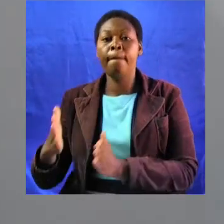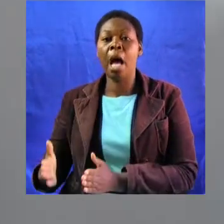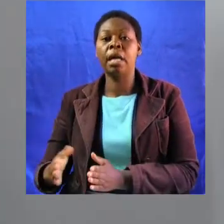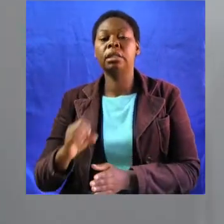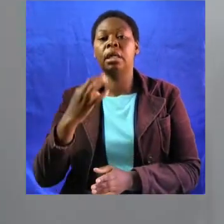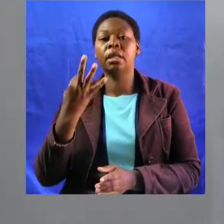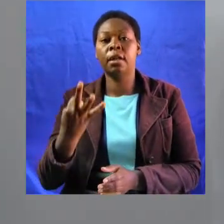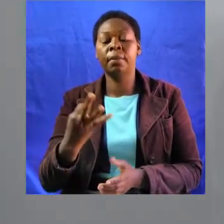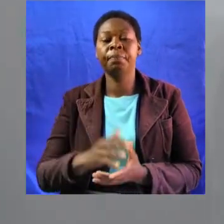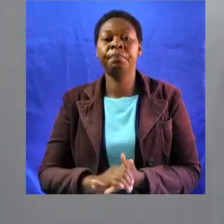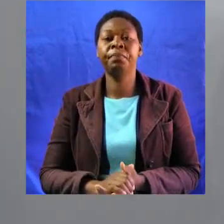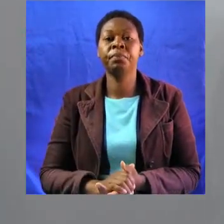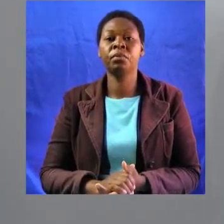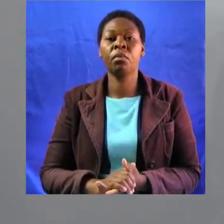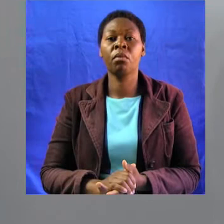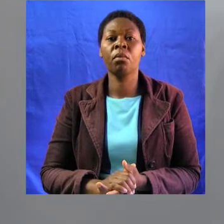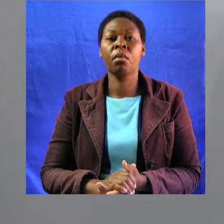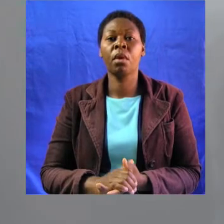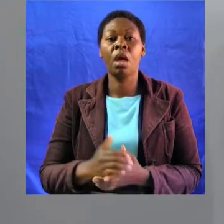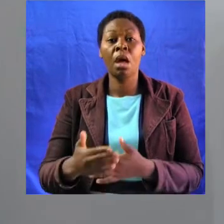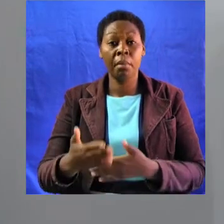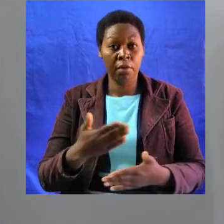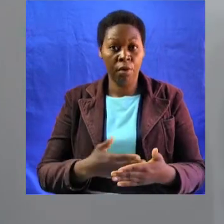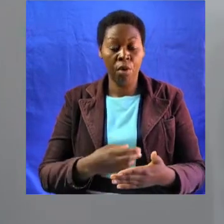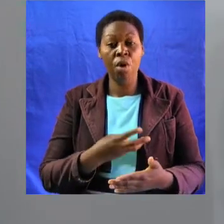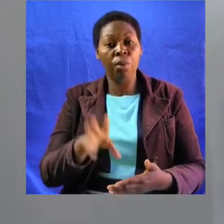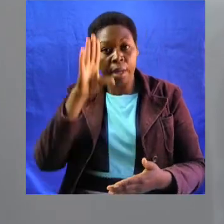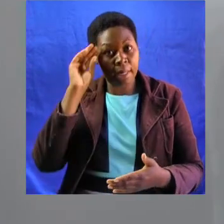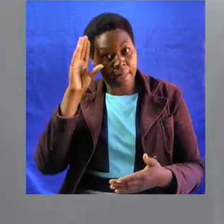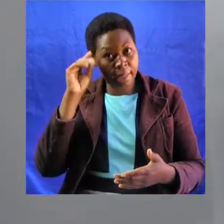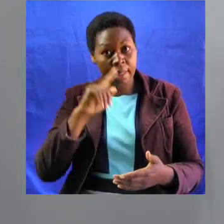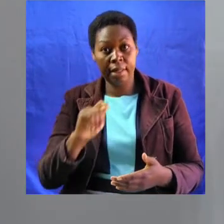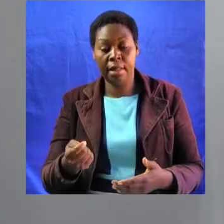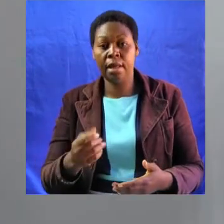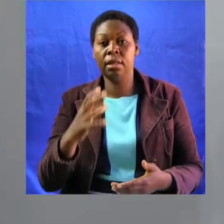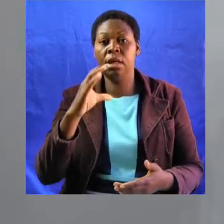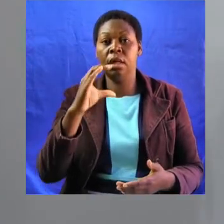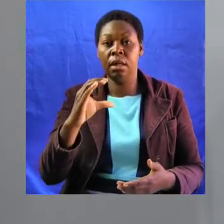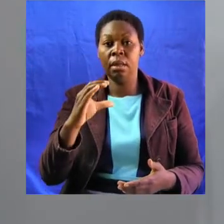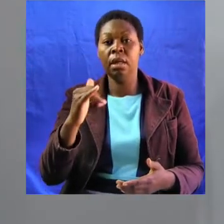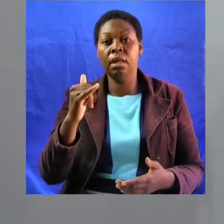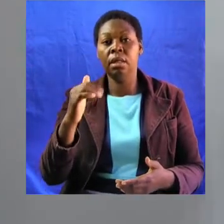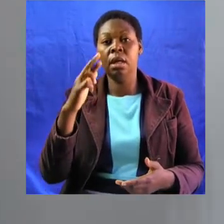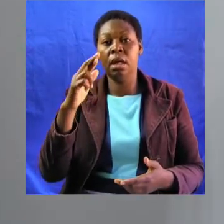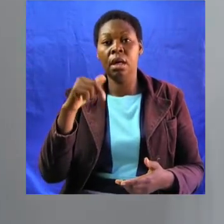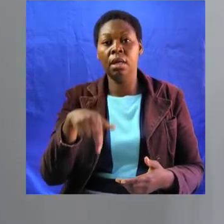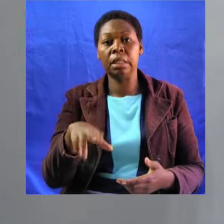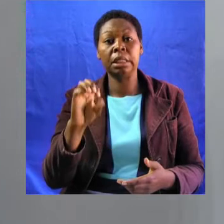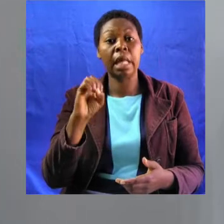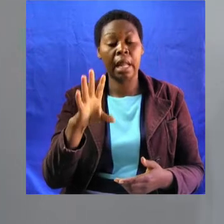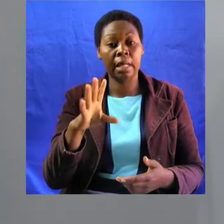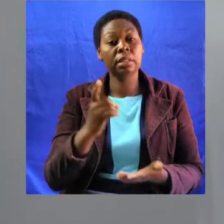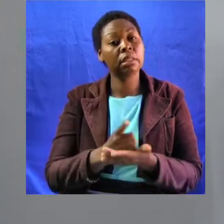muchikamu chapfuura taona isusu kuti Cyrus aita zvaitarisirwa naMwari. Nhapwa